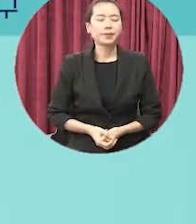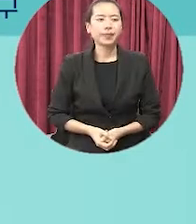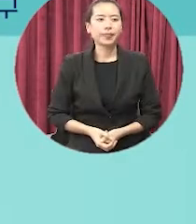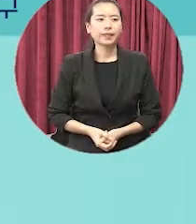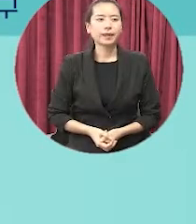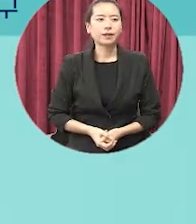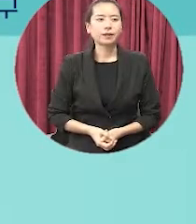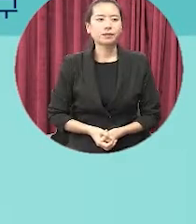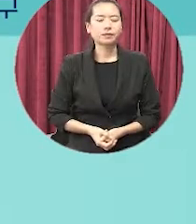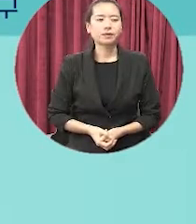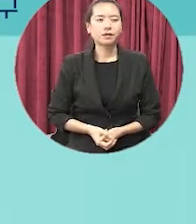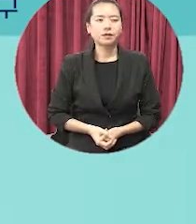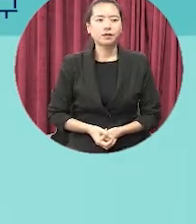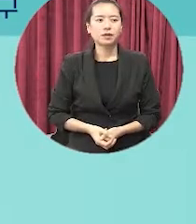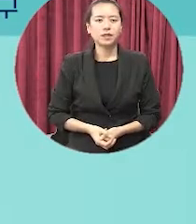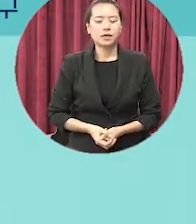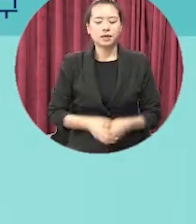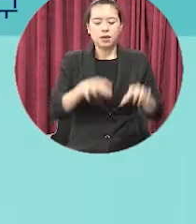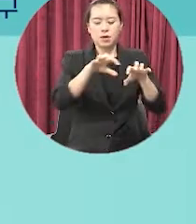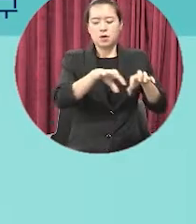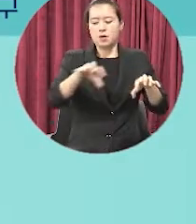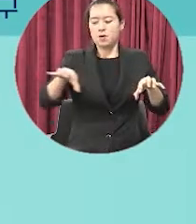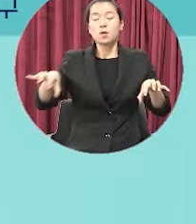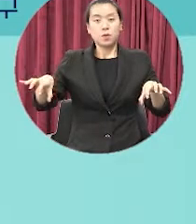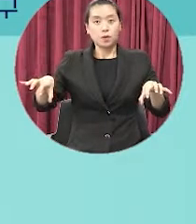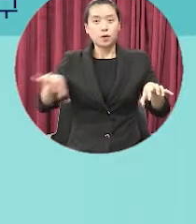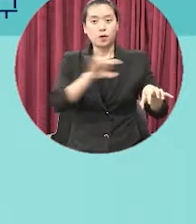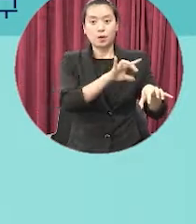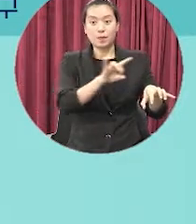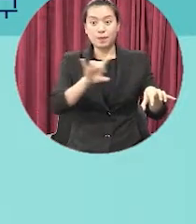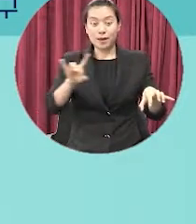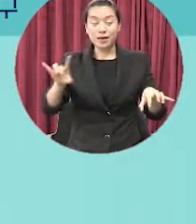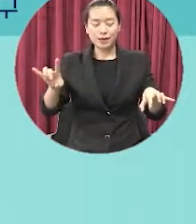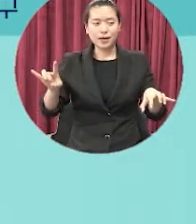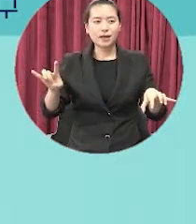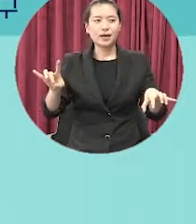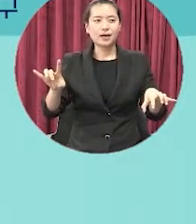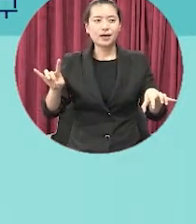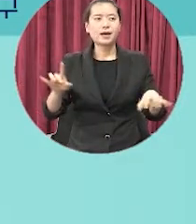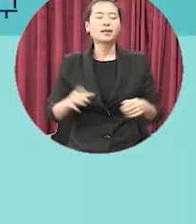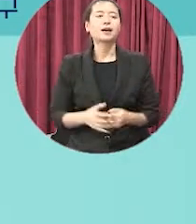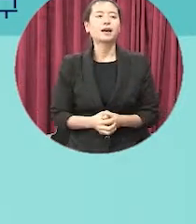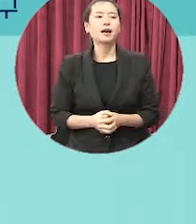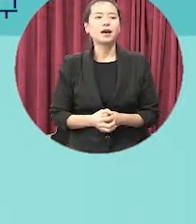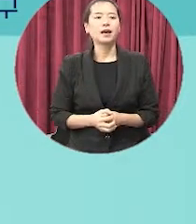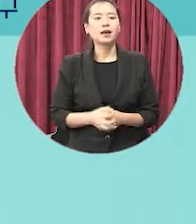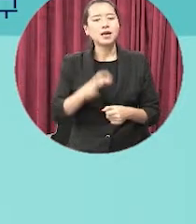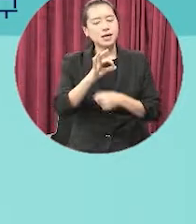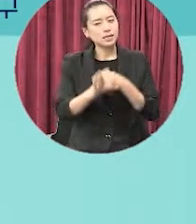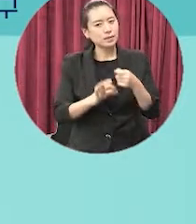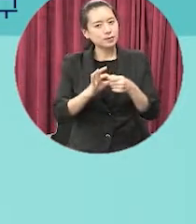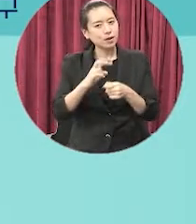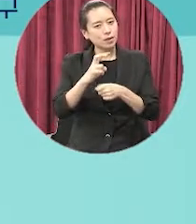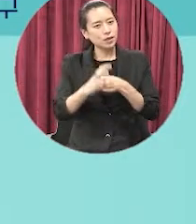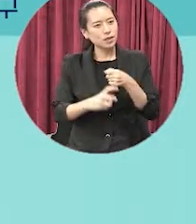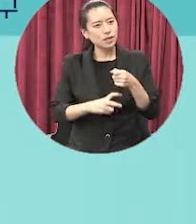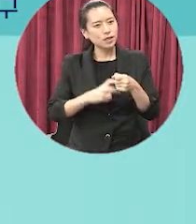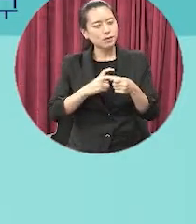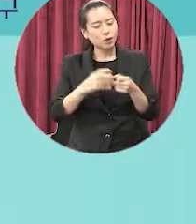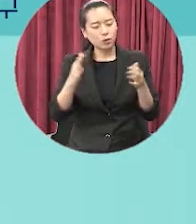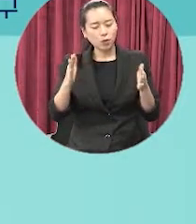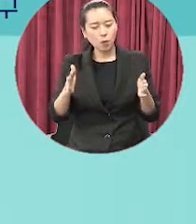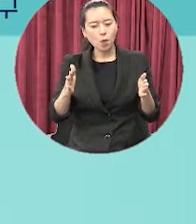똑같이 만드는 겁니다 그래서 기관들의 어 정영재 이게 말에 적용됐다 전체 뭐 10년 지시는 전체를 똑같은 구조와